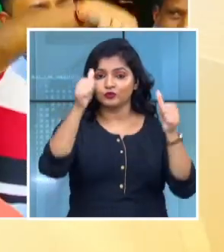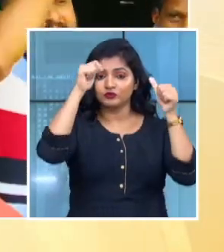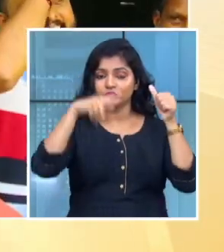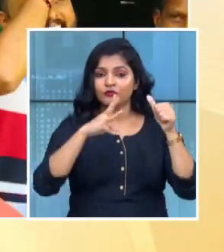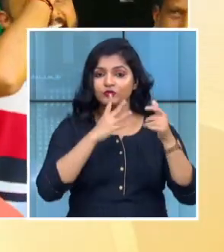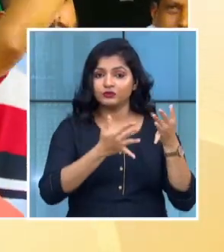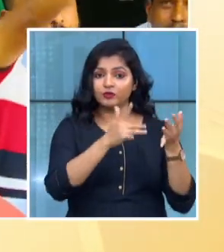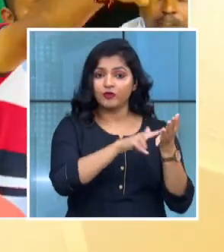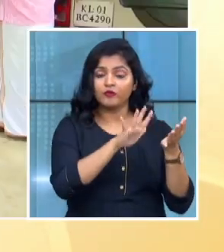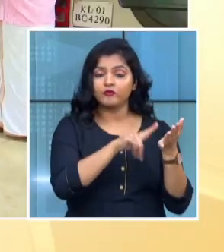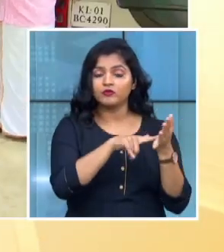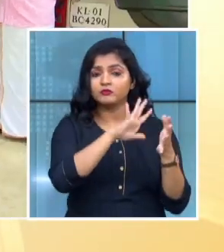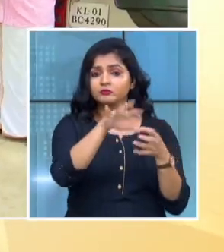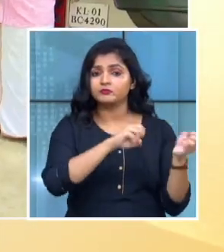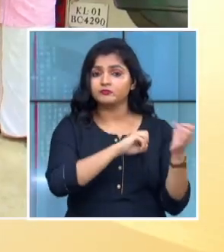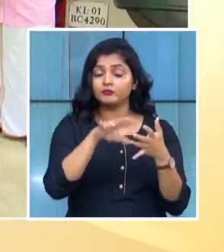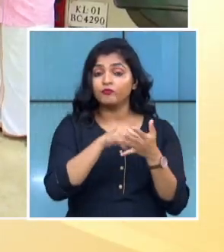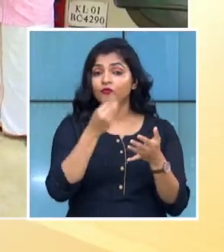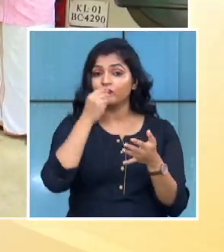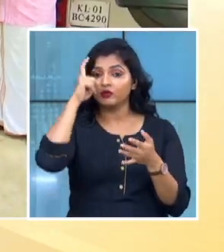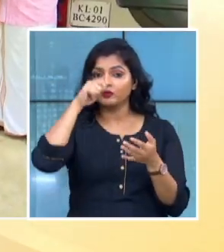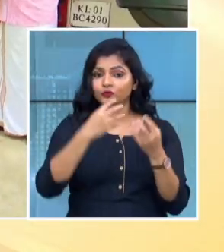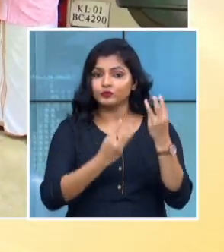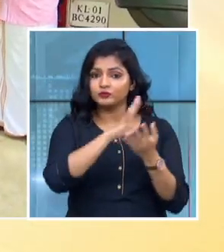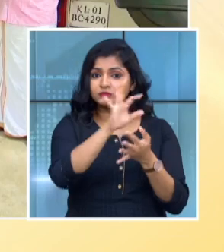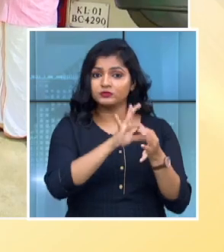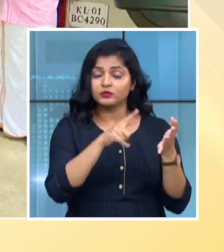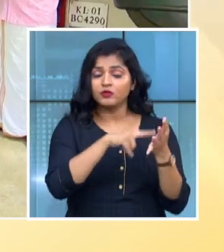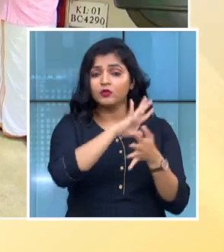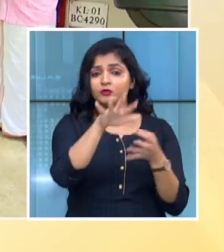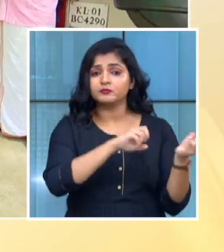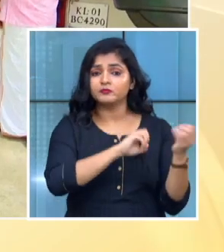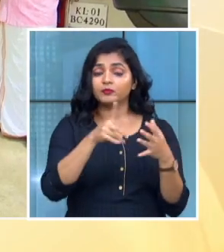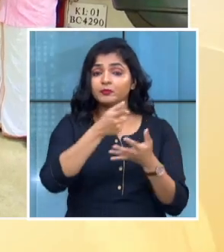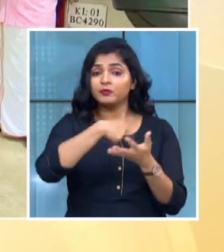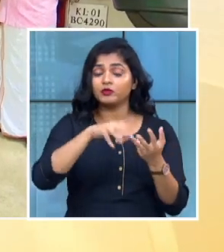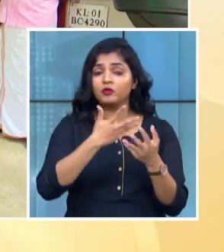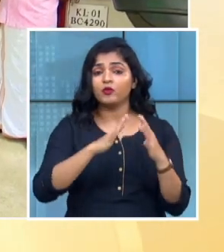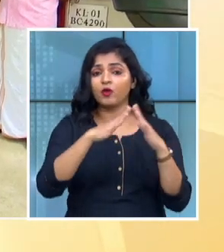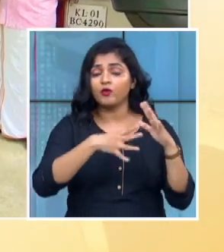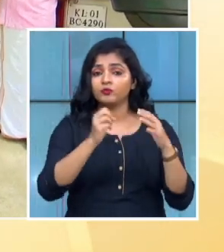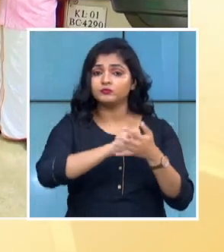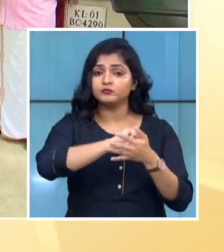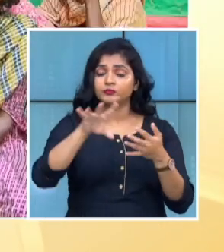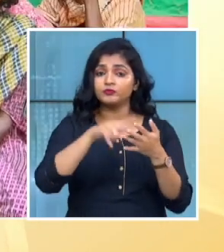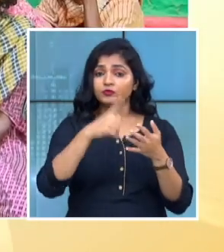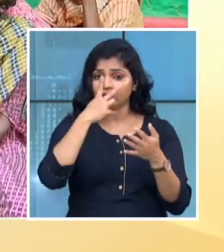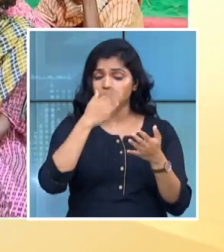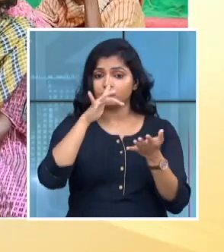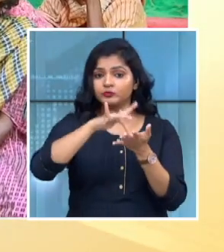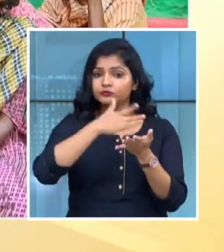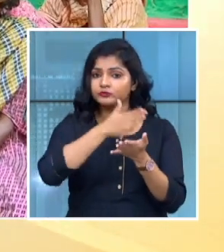മറിച്ച്, രാത്രിത്തെ ചോറുണ്ടായിരുന്നു അതൊക്കെ എടുത്ത് മറിച്ച് കളഞ്ഞിട്ട് പാത്രമൊക്കെ വാരി വലിച്ചെറിഞ്ഞ് എൻ്റെ പിള്ളേരെ ബുക്കൊക്കെ നിങ്ങൾക്ക് അവിടെ പോയി